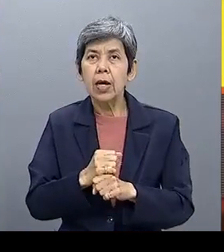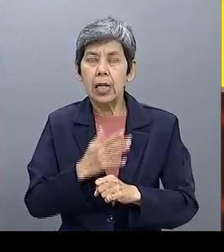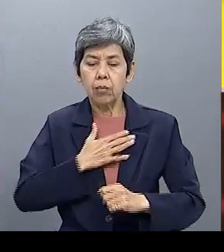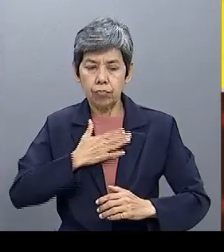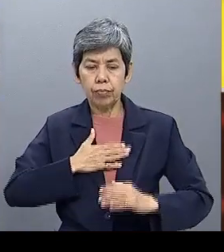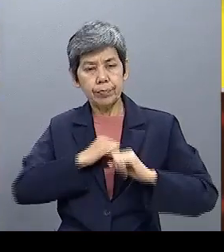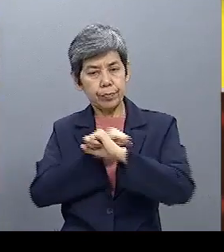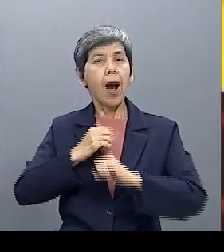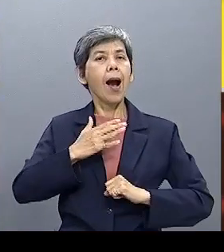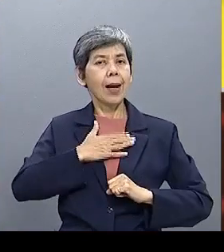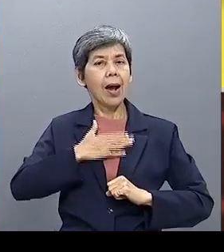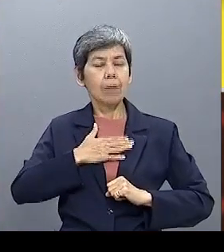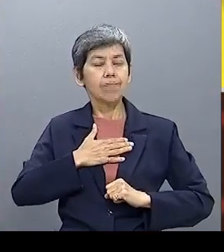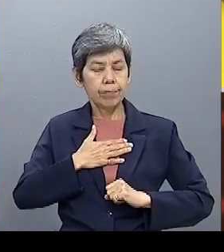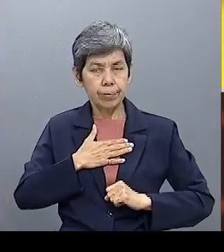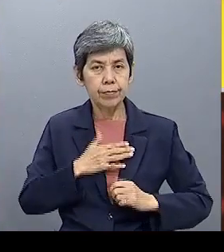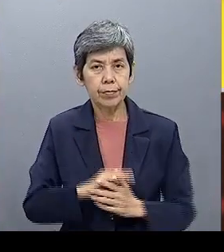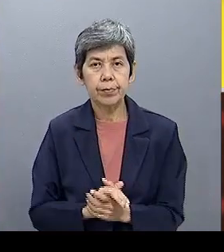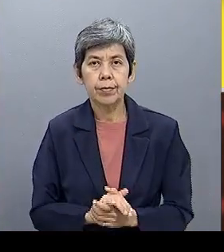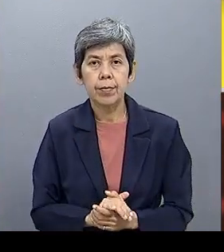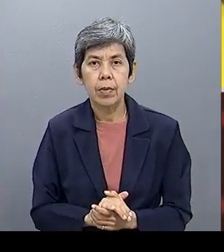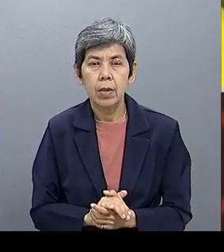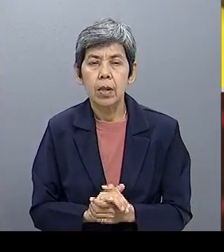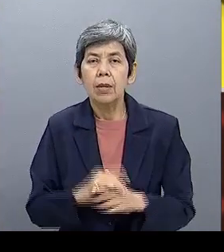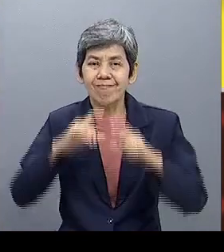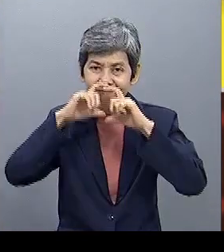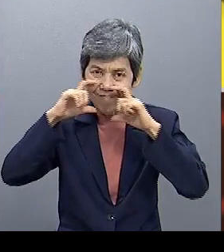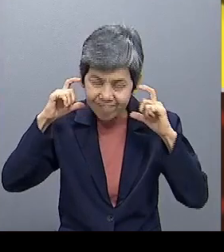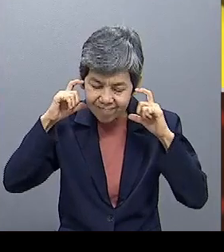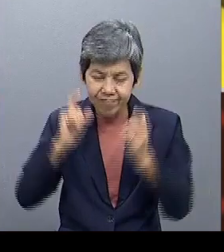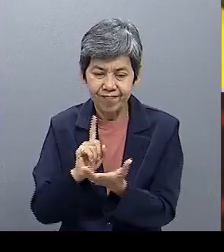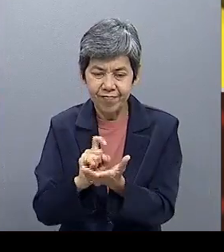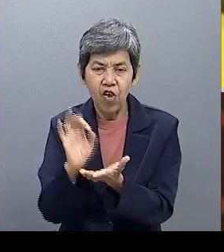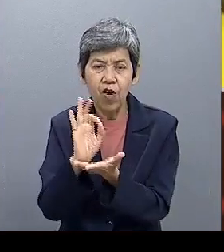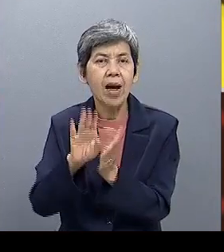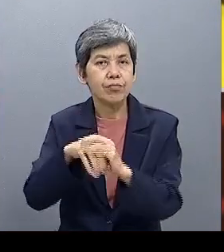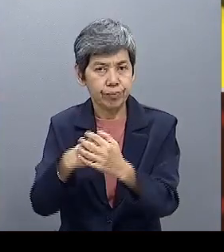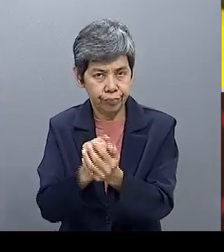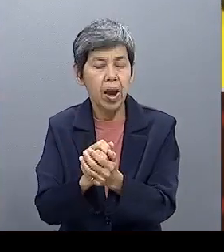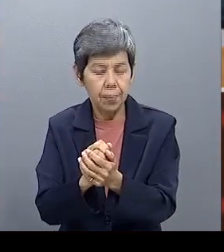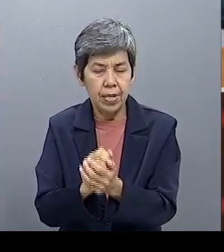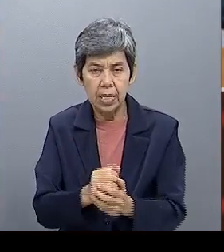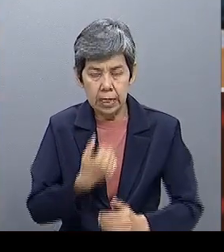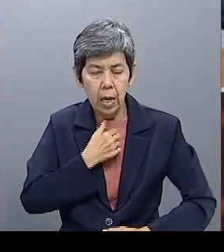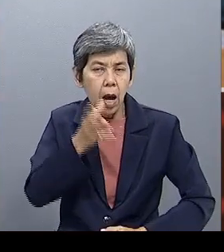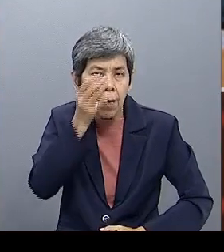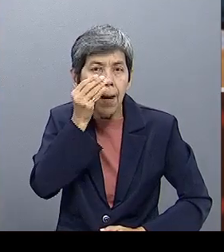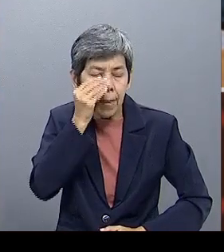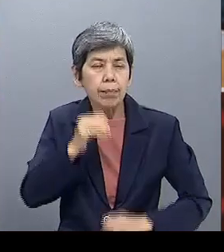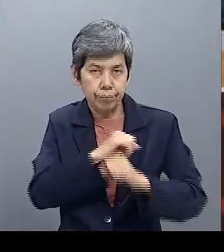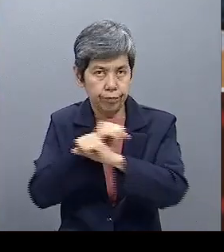ขึ้นค่ะใส่ใจมากขึ้นสม madแล้วก็ใช้เชียวนะมึงไม่อยากจะรับความสะอาดมากขึ้น